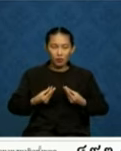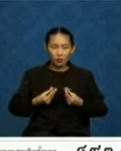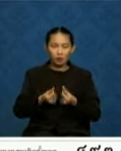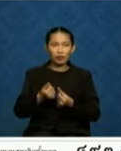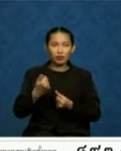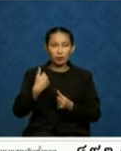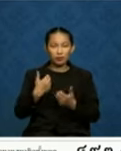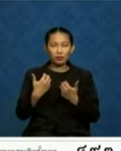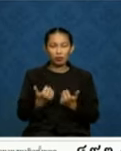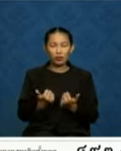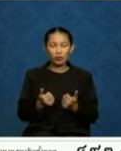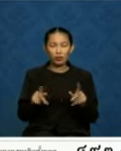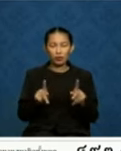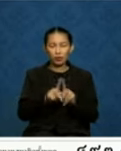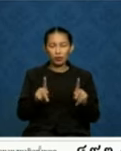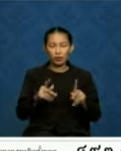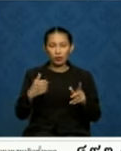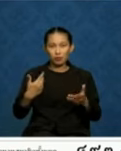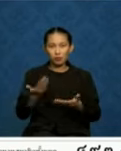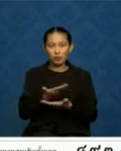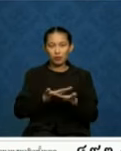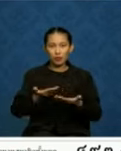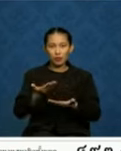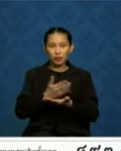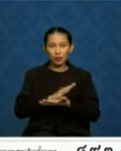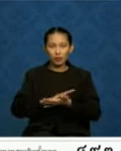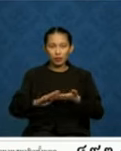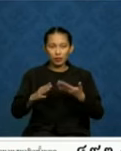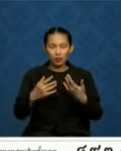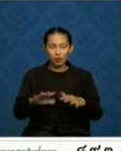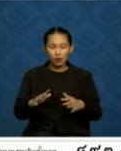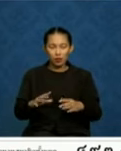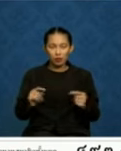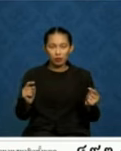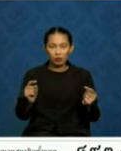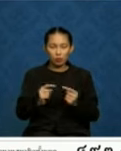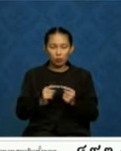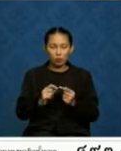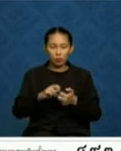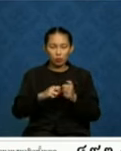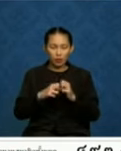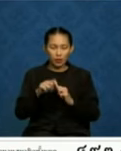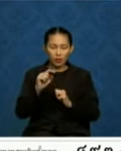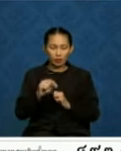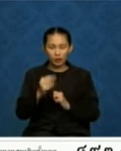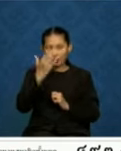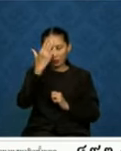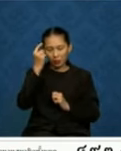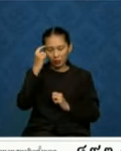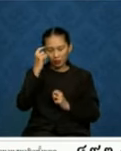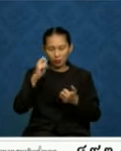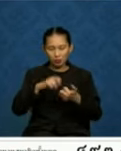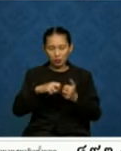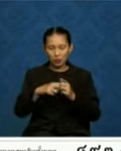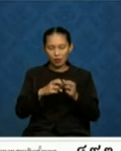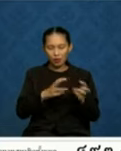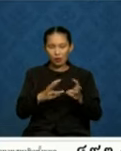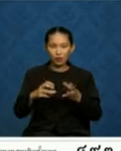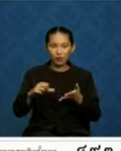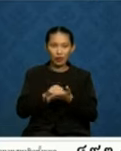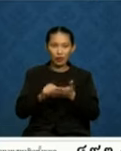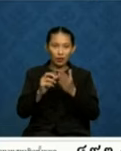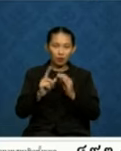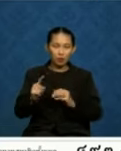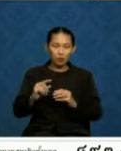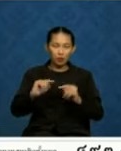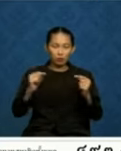บัดนี้คณะกรรมการได้พิจารณาศึกษาสภาพปัญหาที่เกิดขึ้นเพื่อหาแนวทางการแก้ไขปัญหายาสูบยาเส้นราค